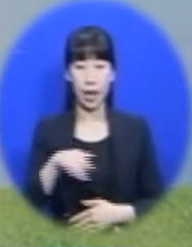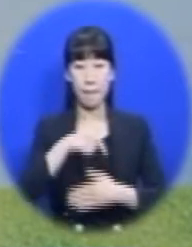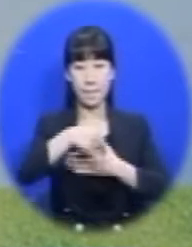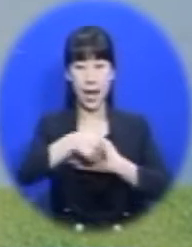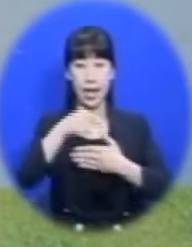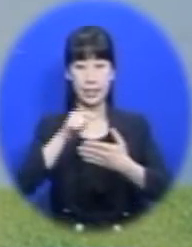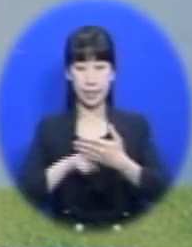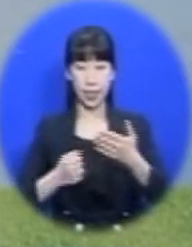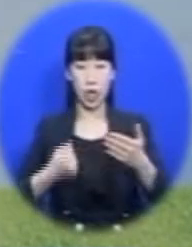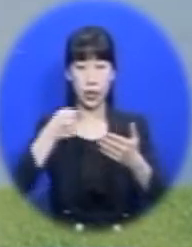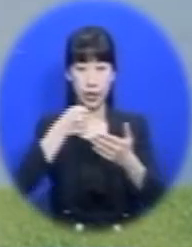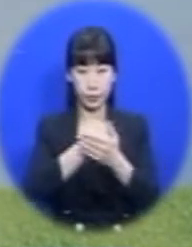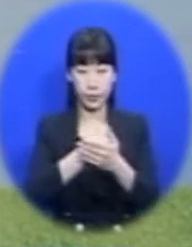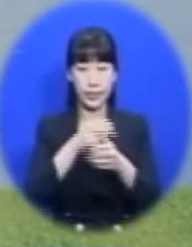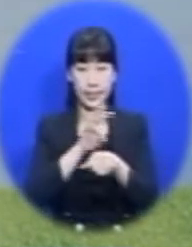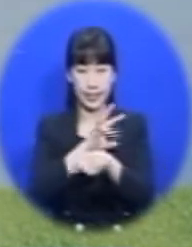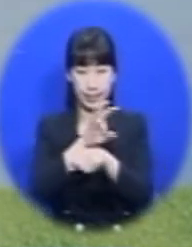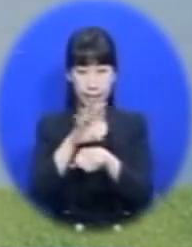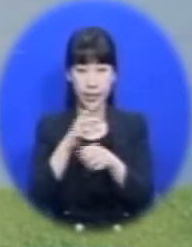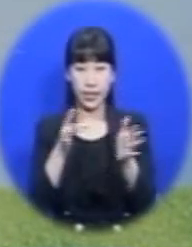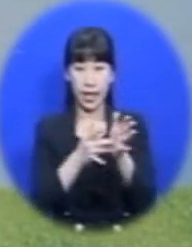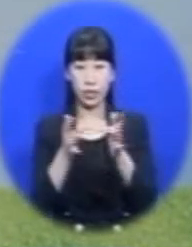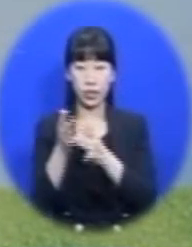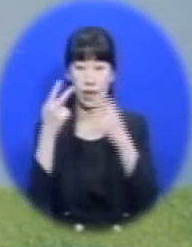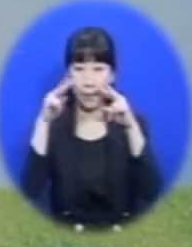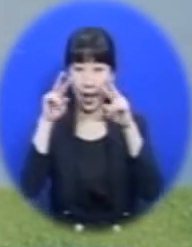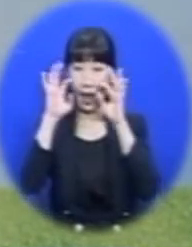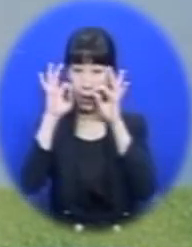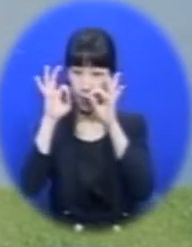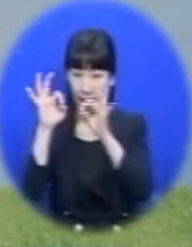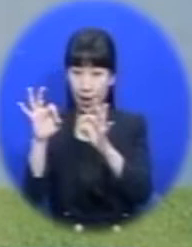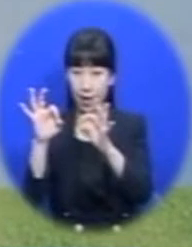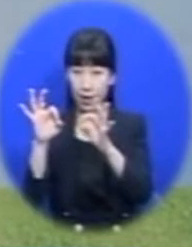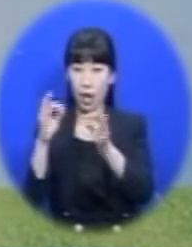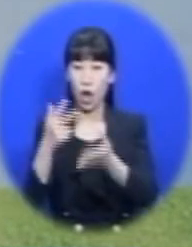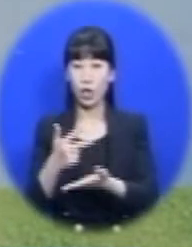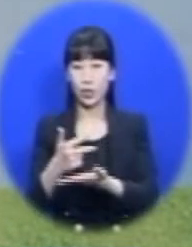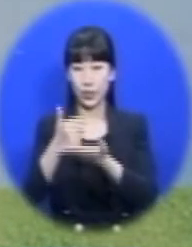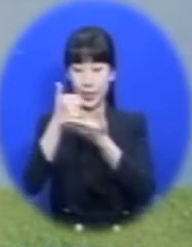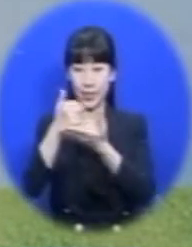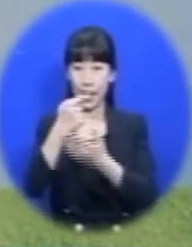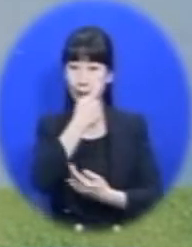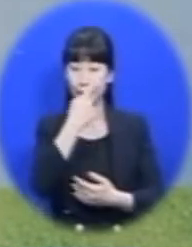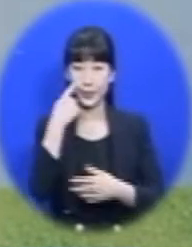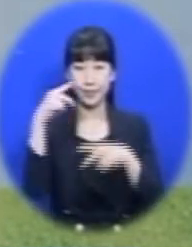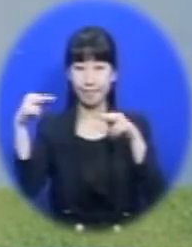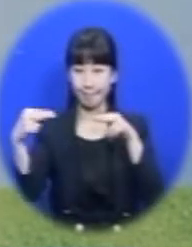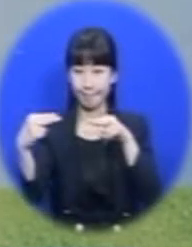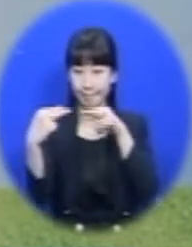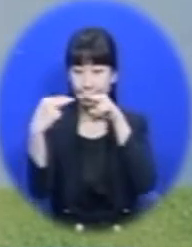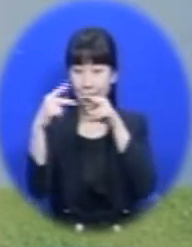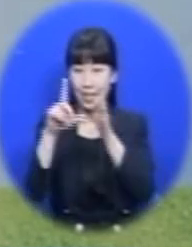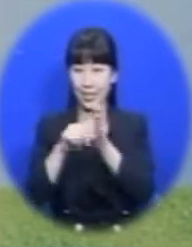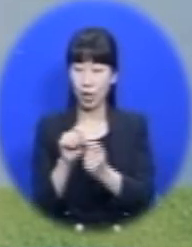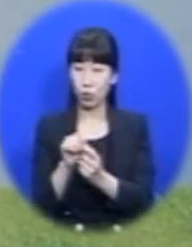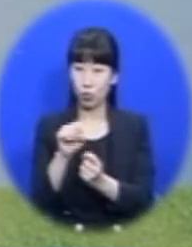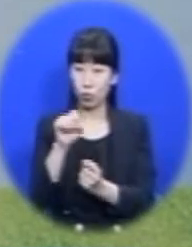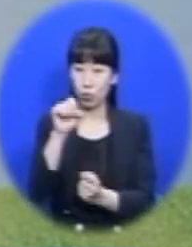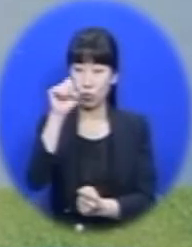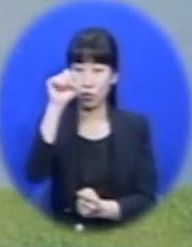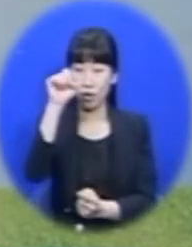정하고 24시간 예수님을 바라보려고 해서 주님과 눈이 마주치는 시간이 길어지기 시작하면 무슨